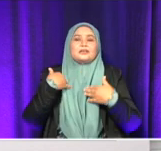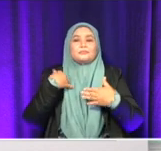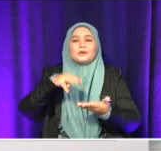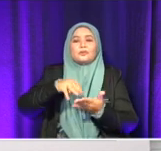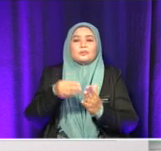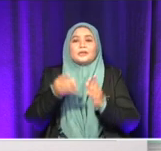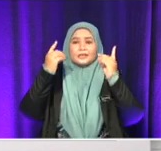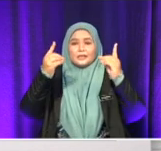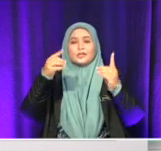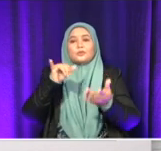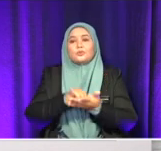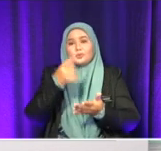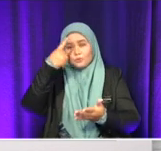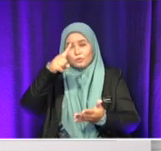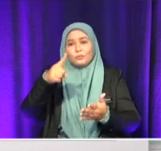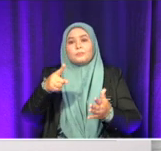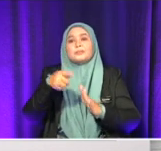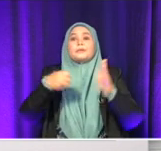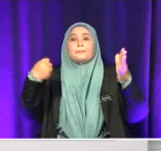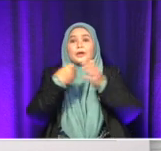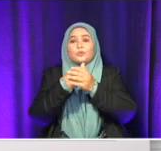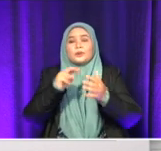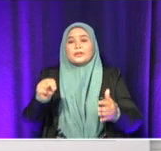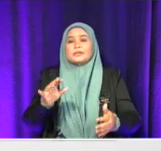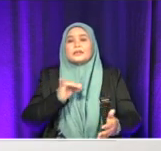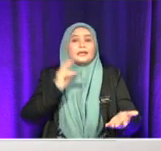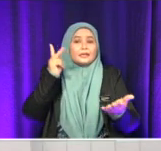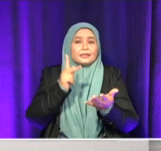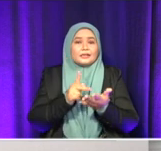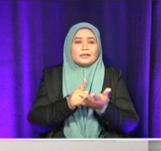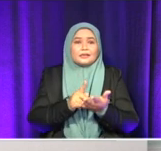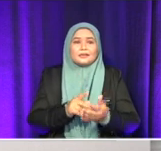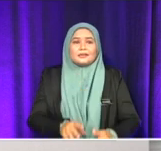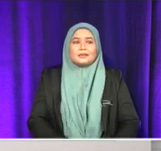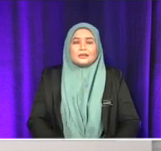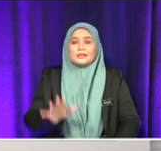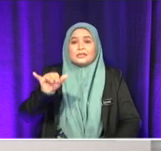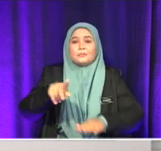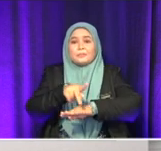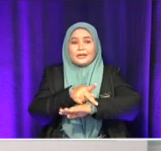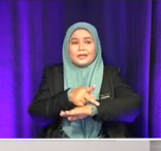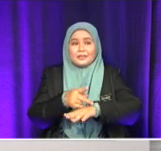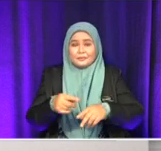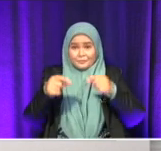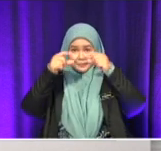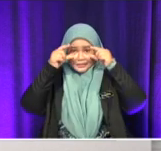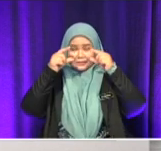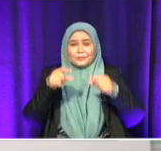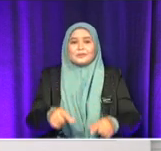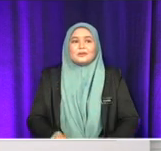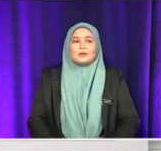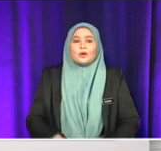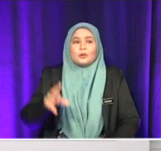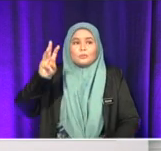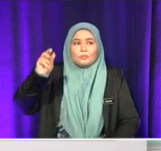pendidikan itu sendiri adalah untuk perpaduan Oke saya Perkenalkan yang memakai kacamata di sana oke dia adalah